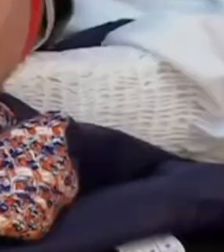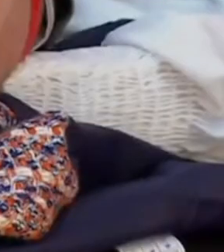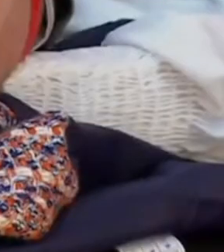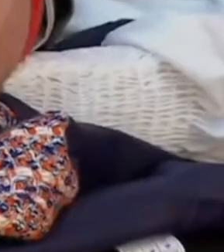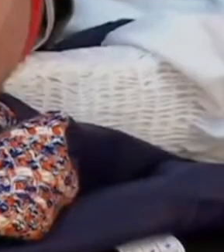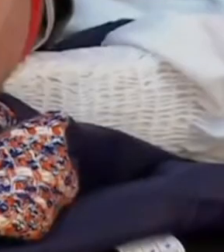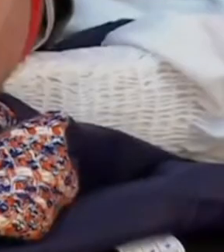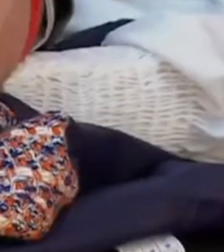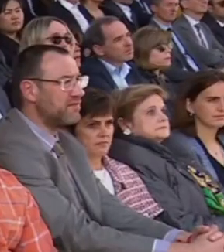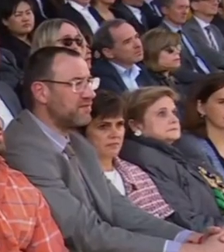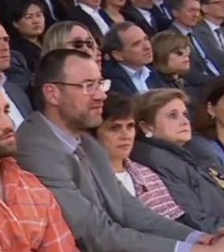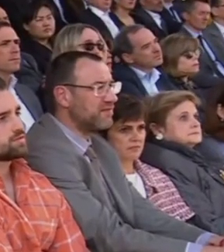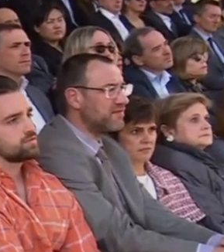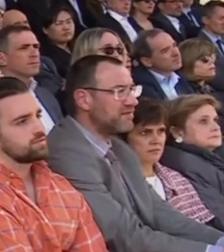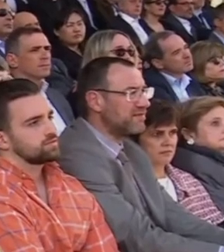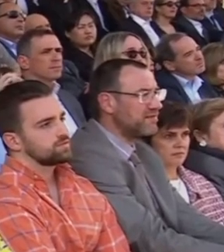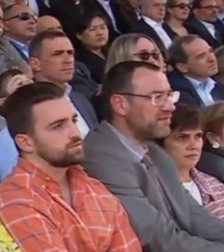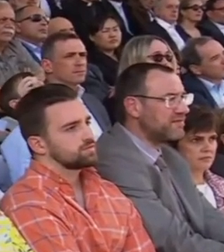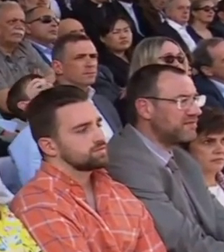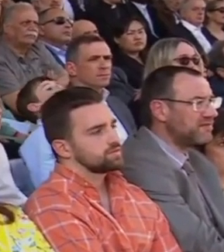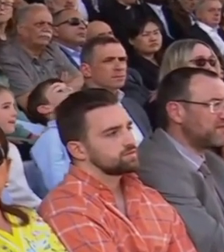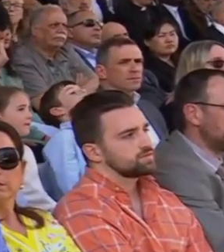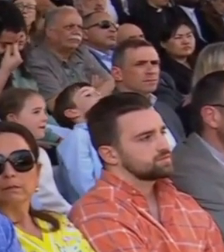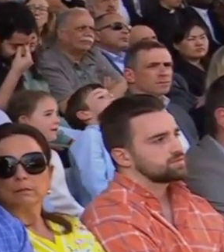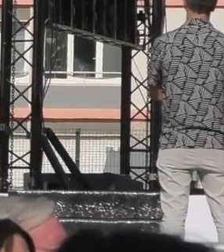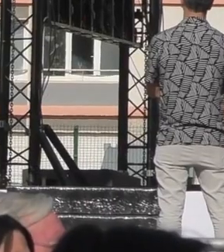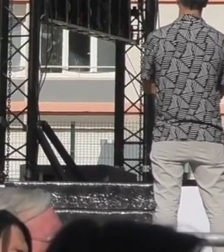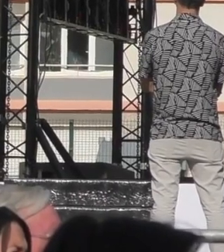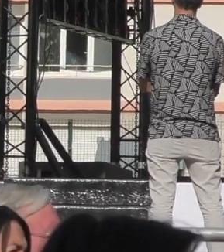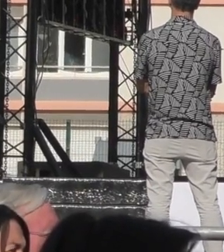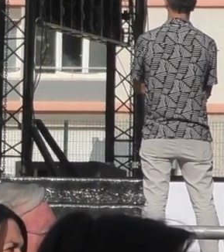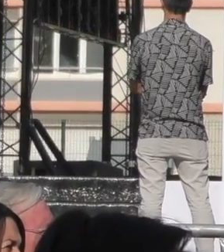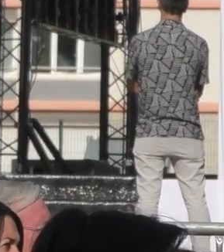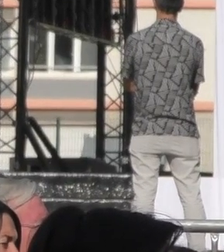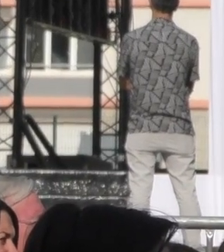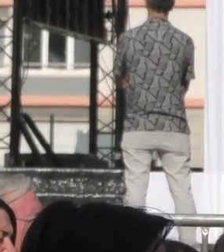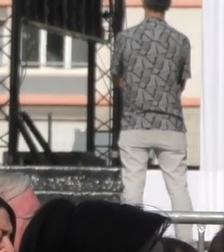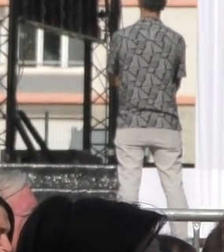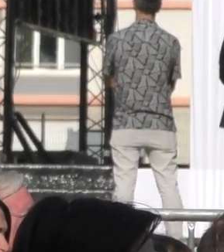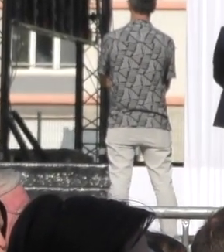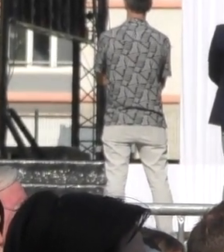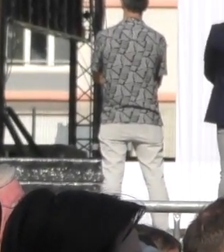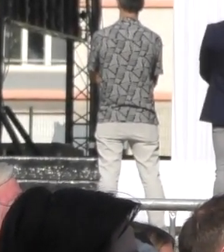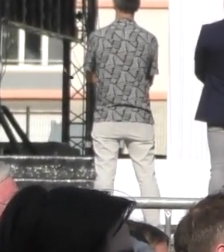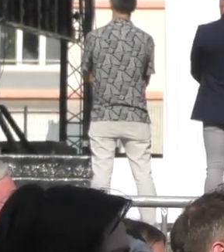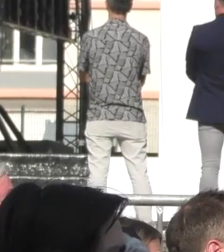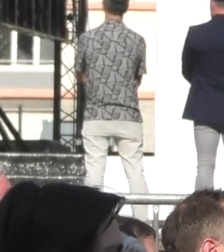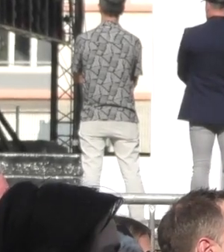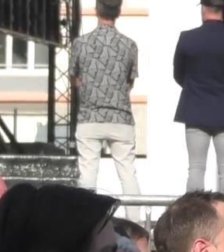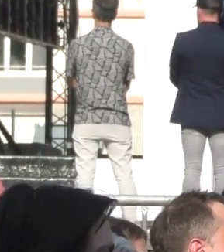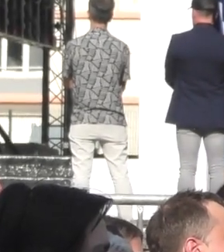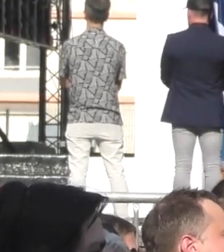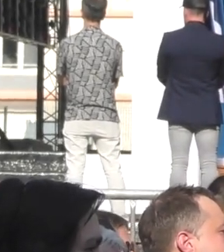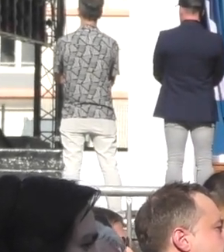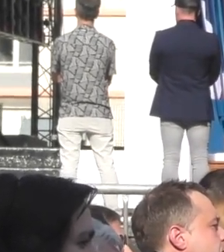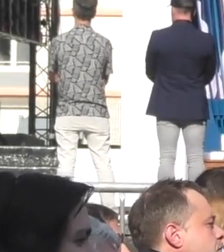annoncer aux conjoints, aux enfants, aux familles. Avec le recul et au regard de l'évolution de